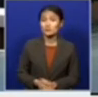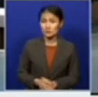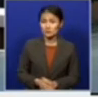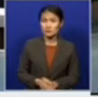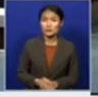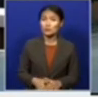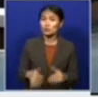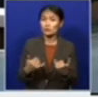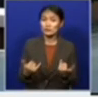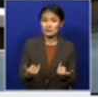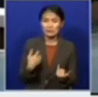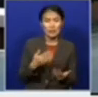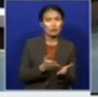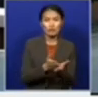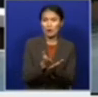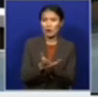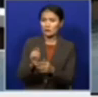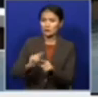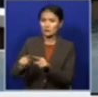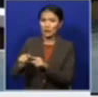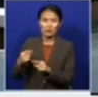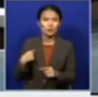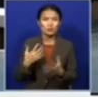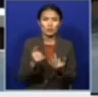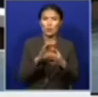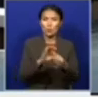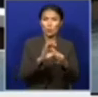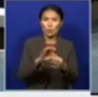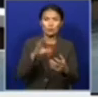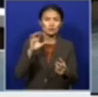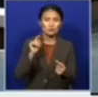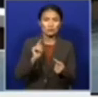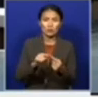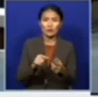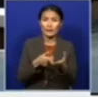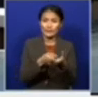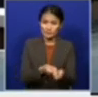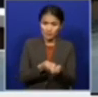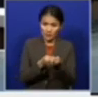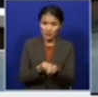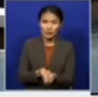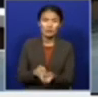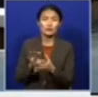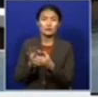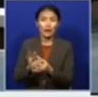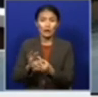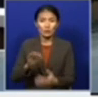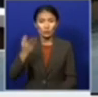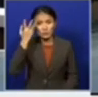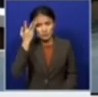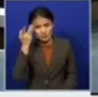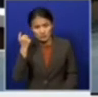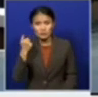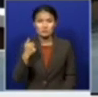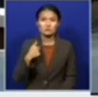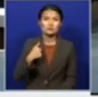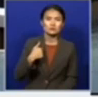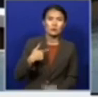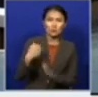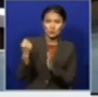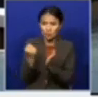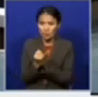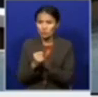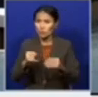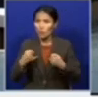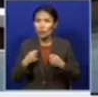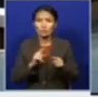ขาดหลักฐานประกอบซึ่งดูแล้วอาจจะไม่เป็นธรรมต่อหลายฝ่ายท่านประธานที่เคารพค่ะ หลายภาคส่ว